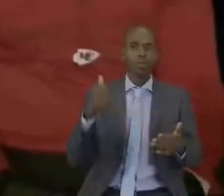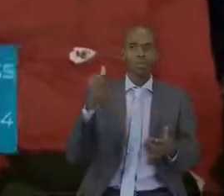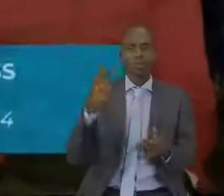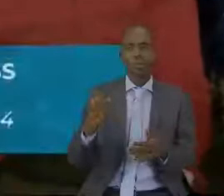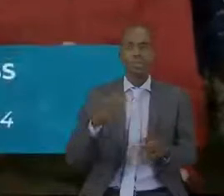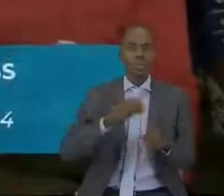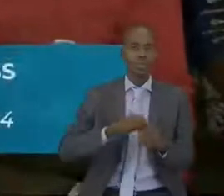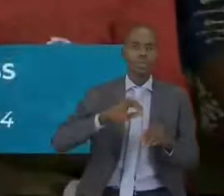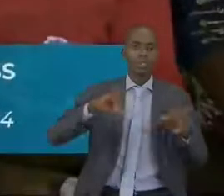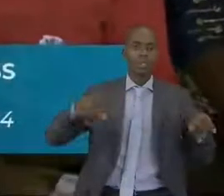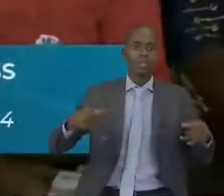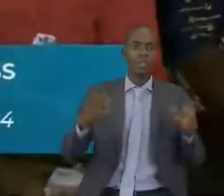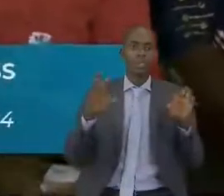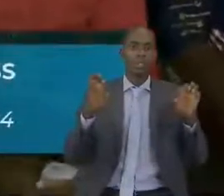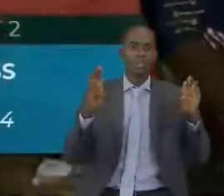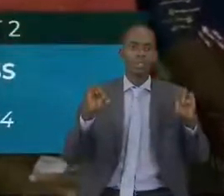Jérémie